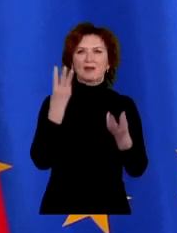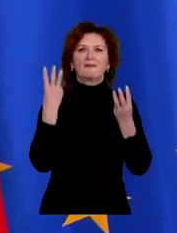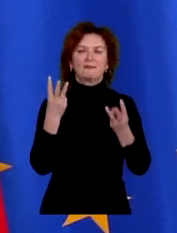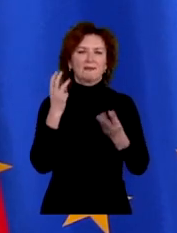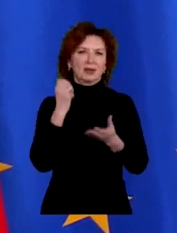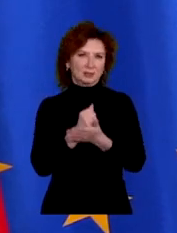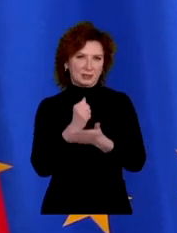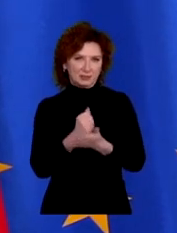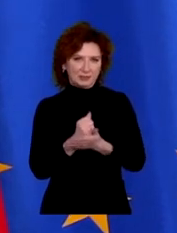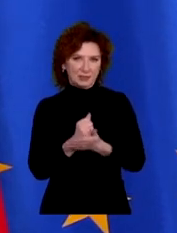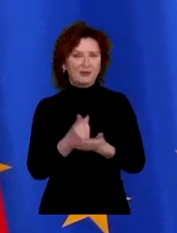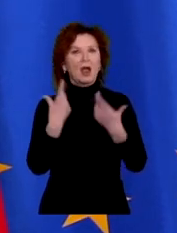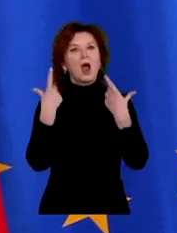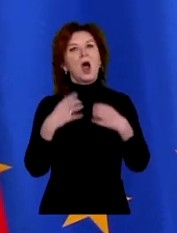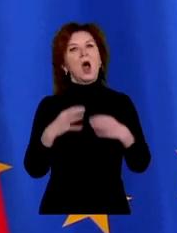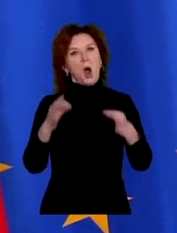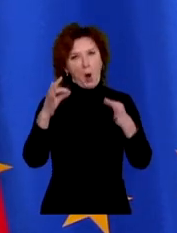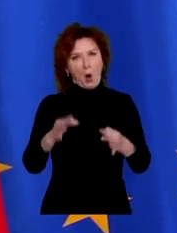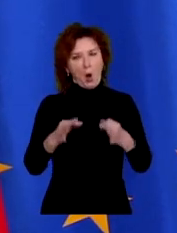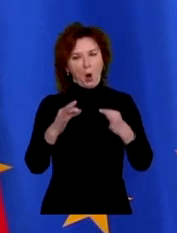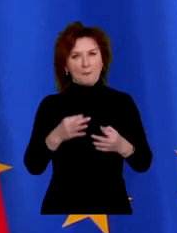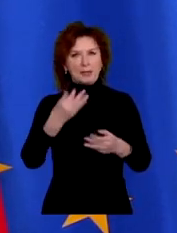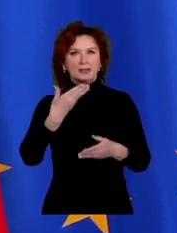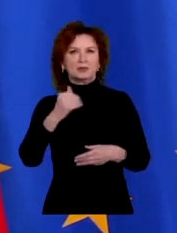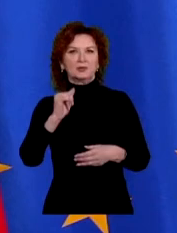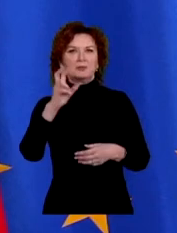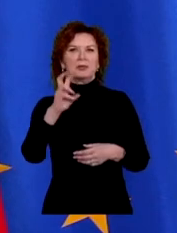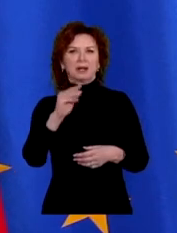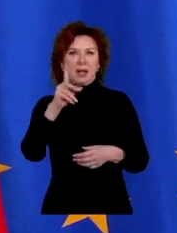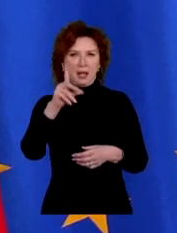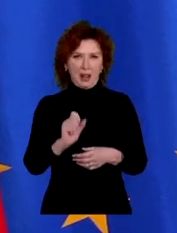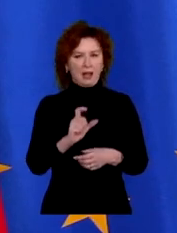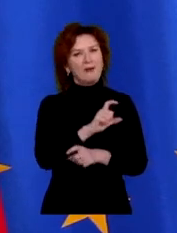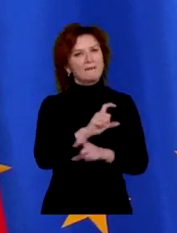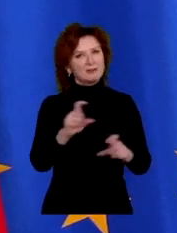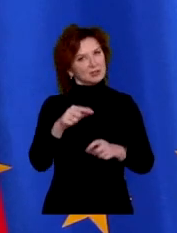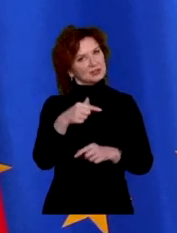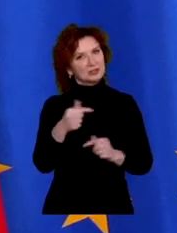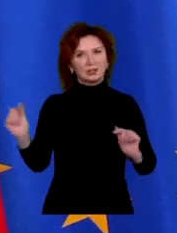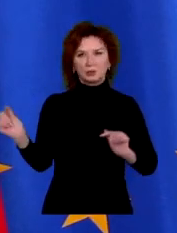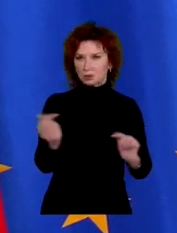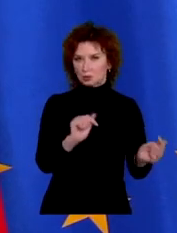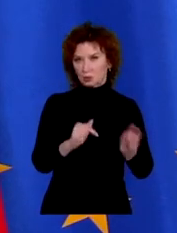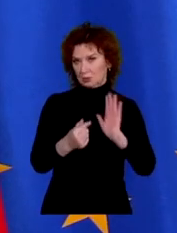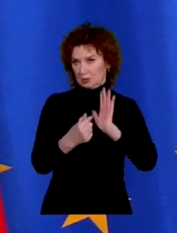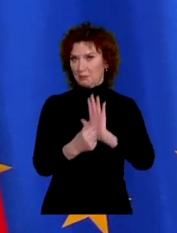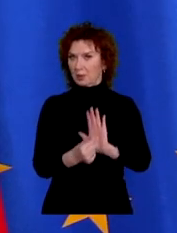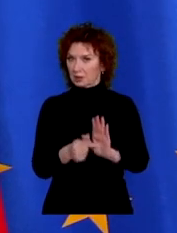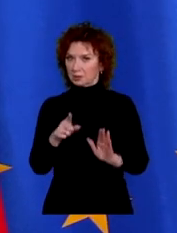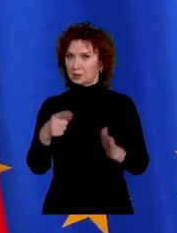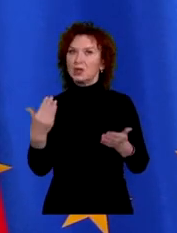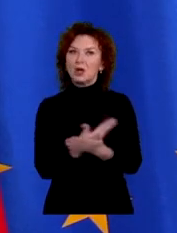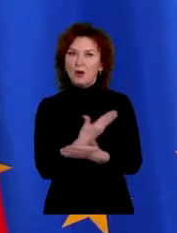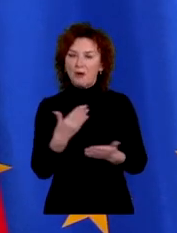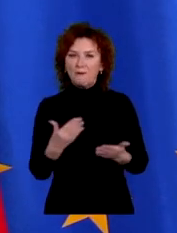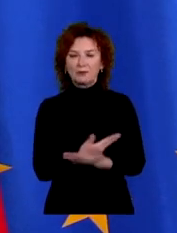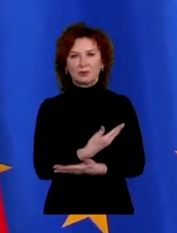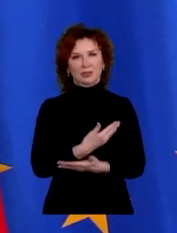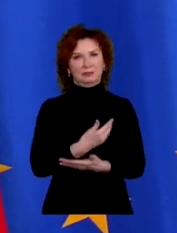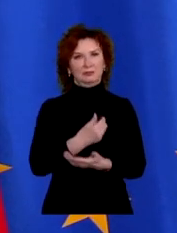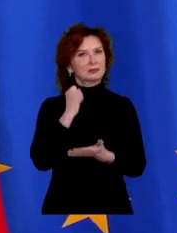Charlesa Michela podczas tych dyskusji też pokazuje to, że te nowoczesne